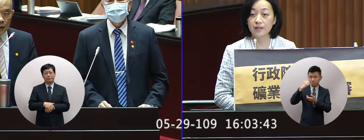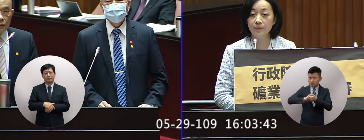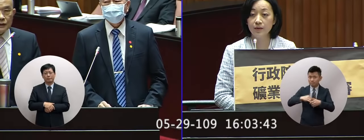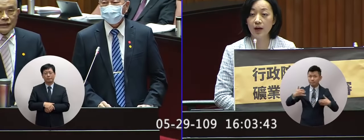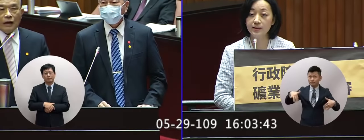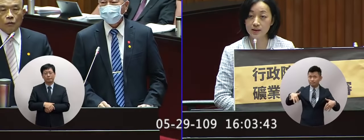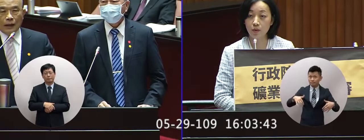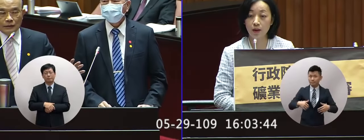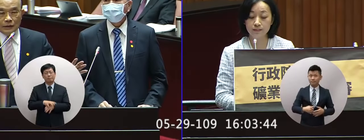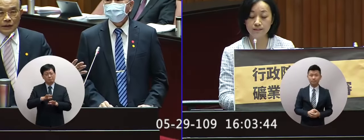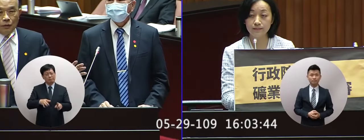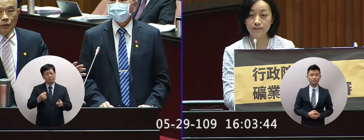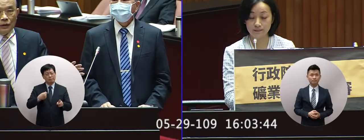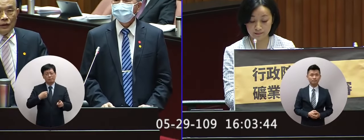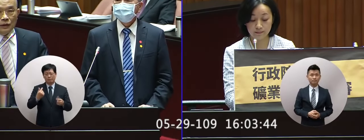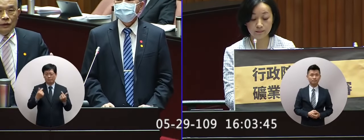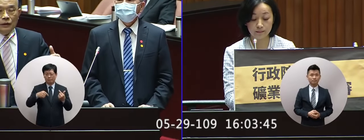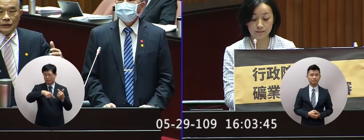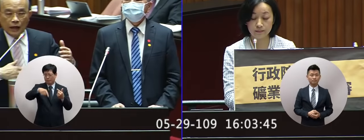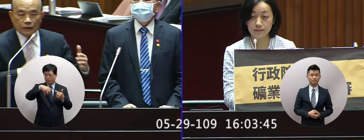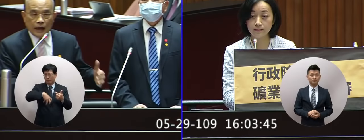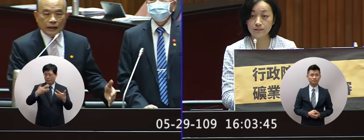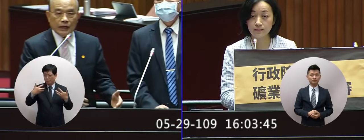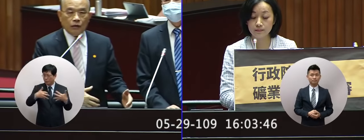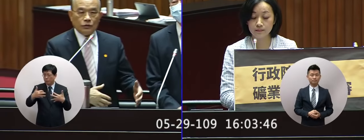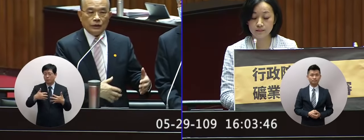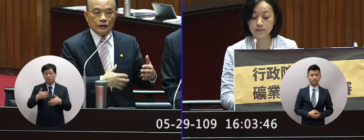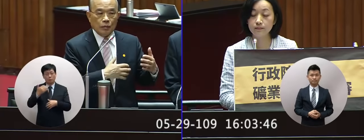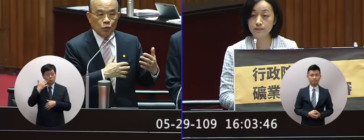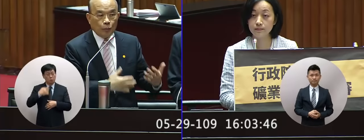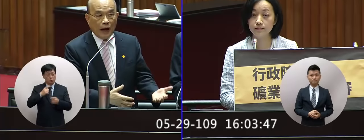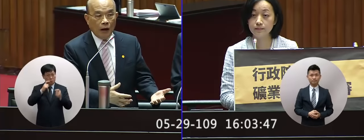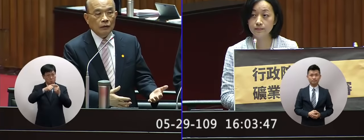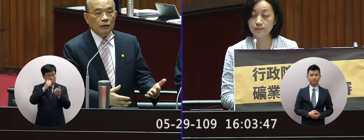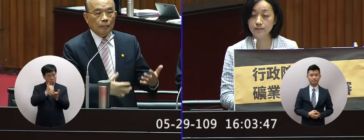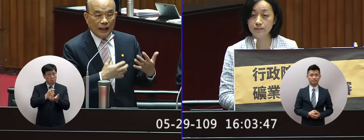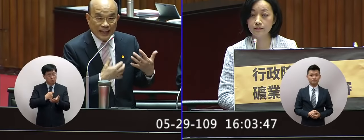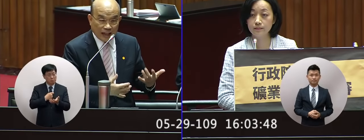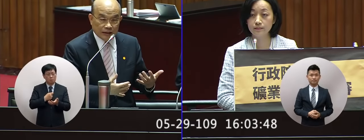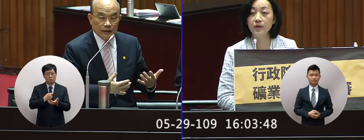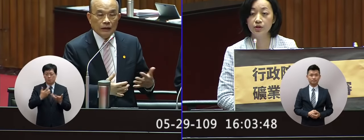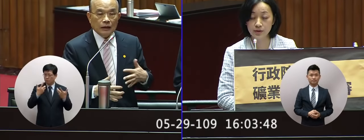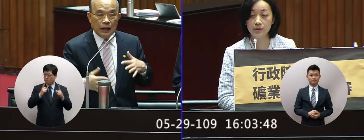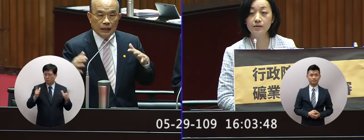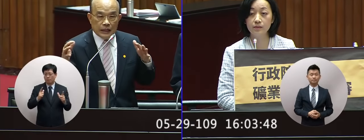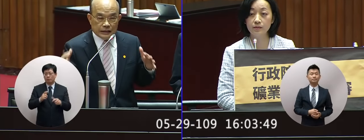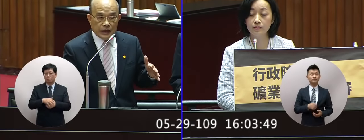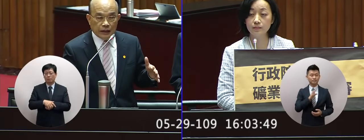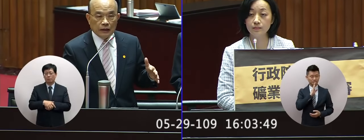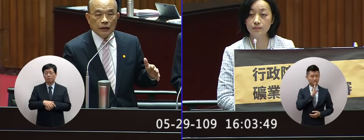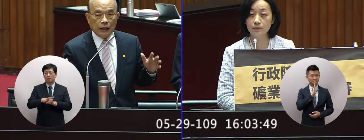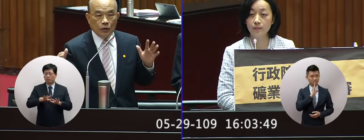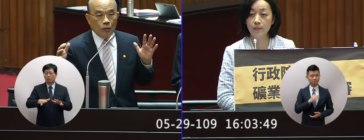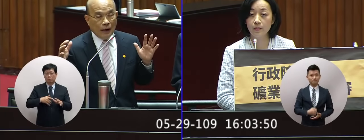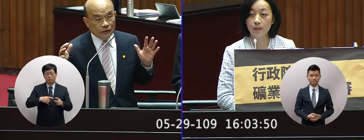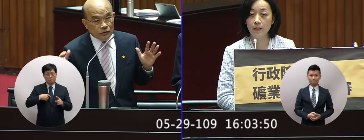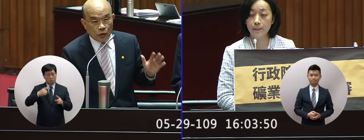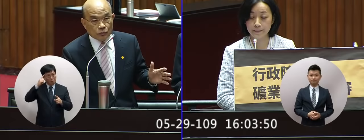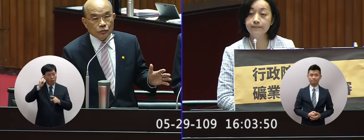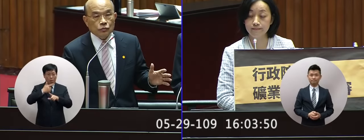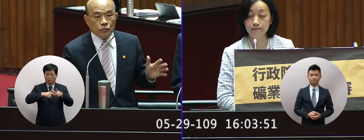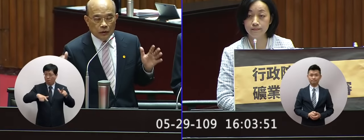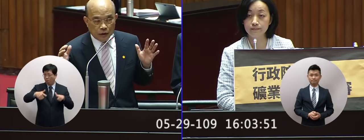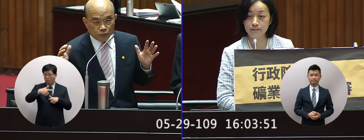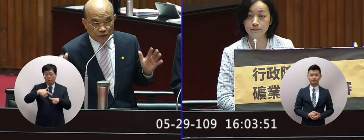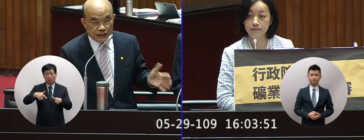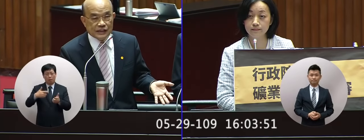间点， 因为相关这些问题想要达到的这个目标蛮大的， 是 那意见啊又蛮